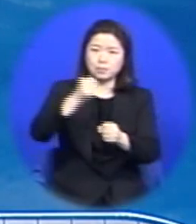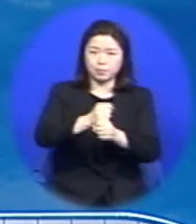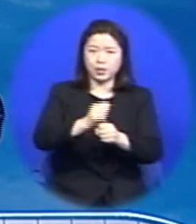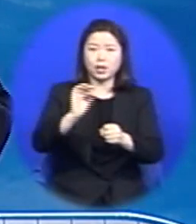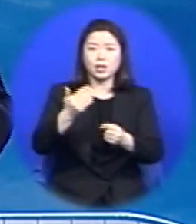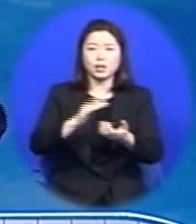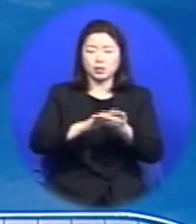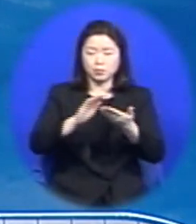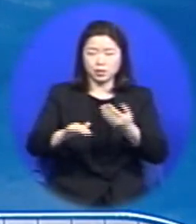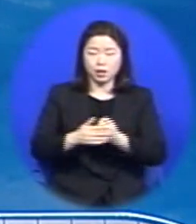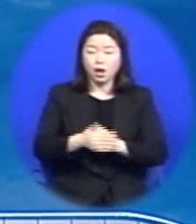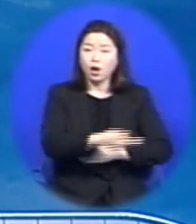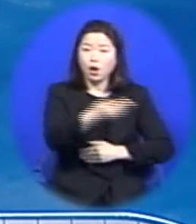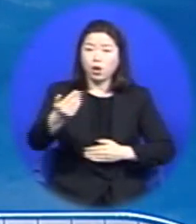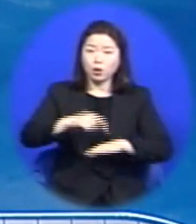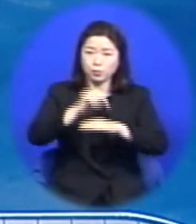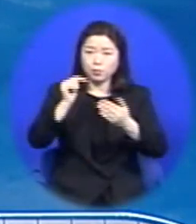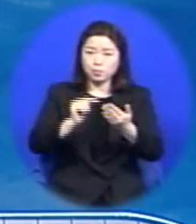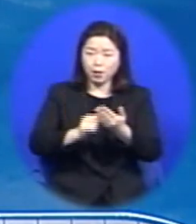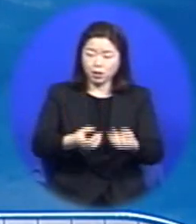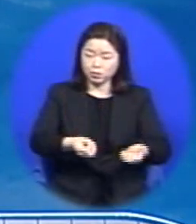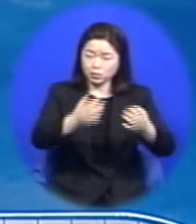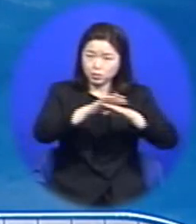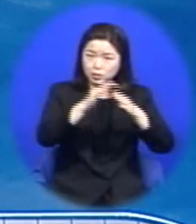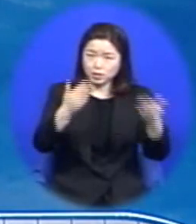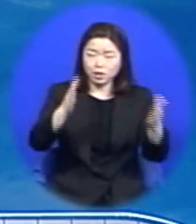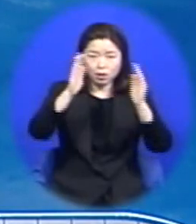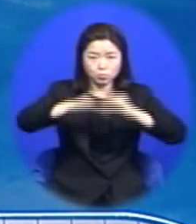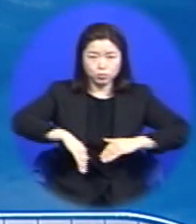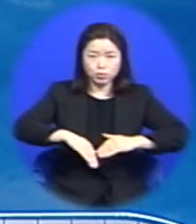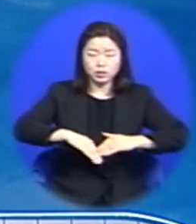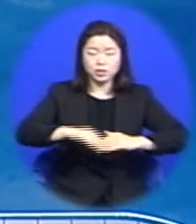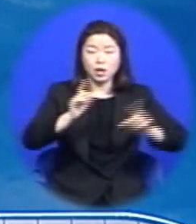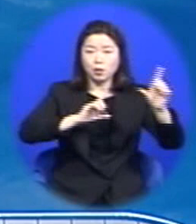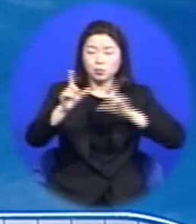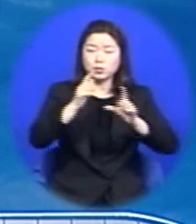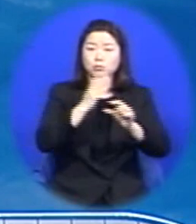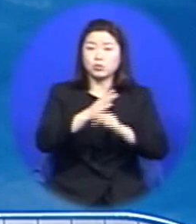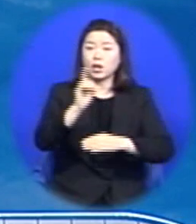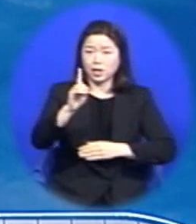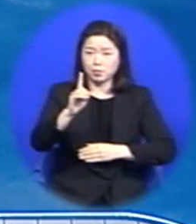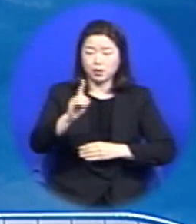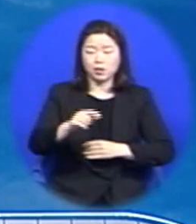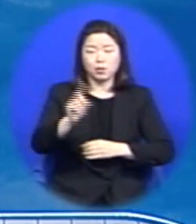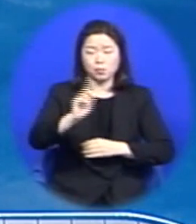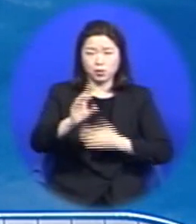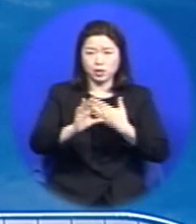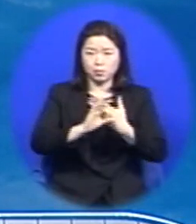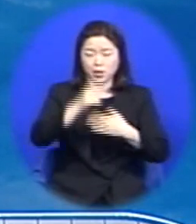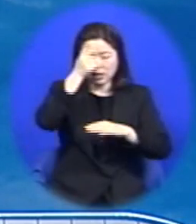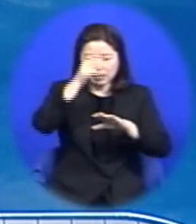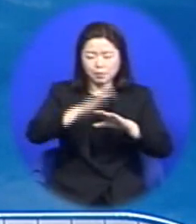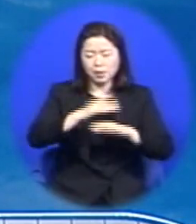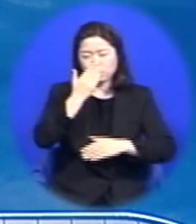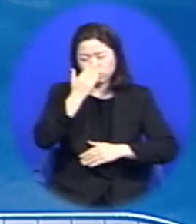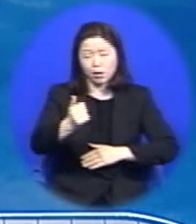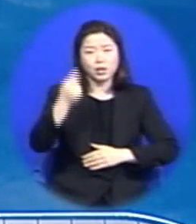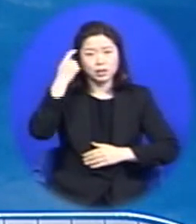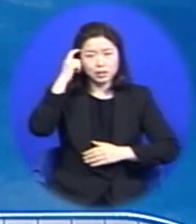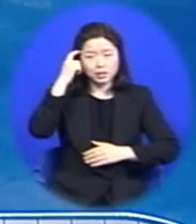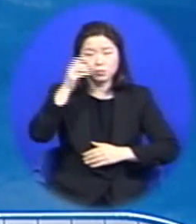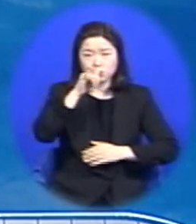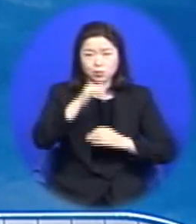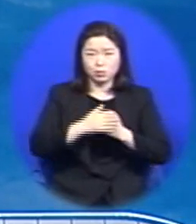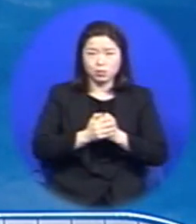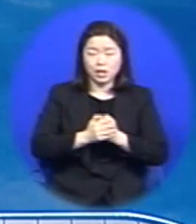여러분의 마음에 제단이 무너진 현상 중에 가장 대표적인 현상이 예배가 지겨운 겁니다. 어떤 분이